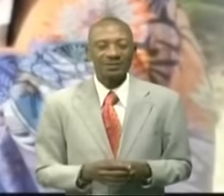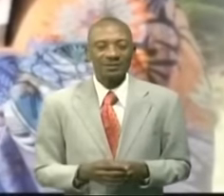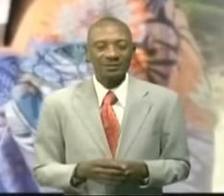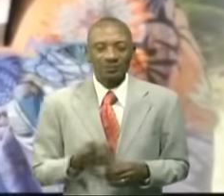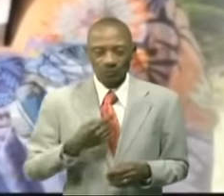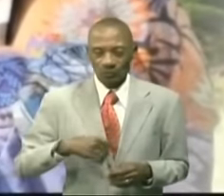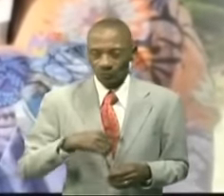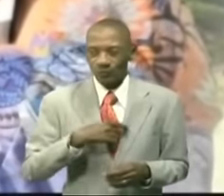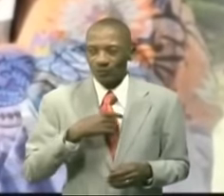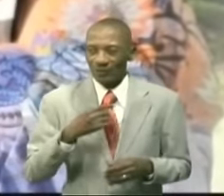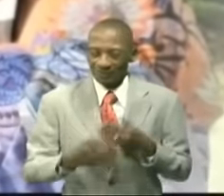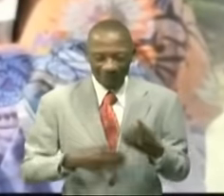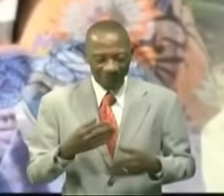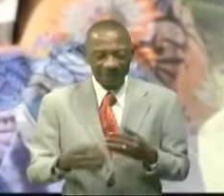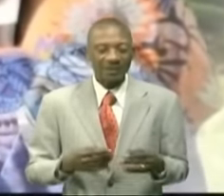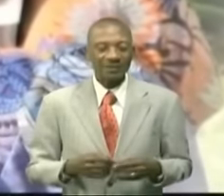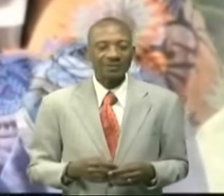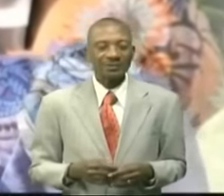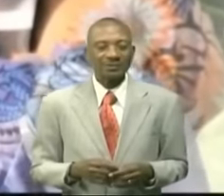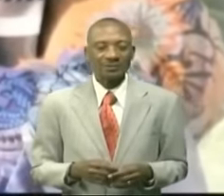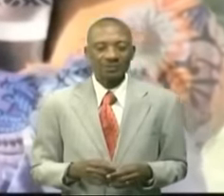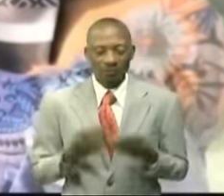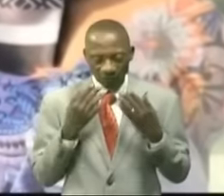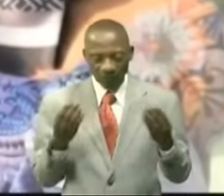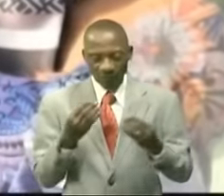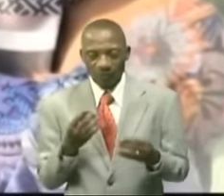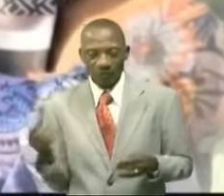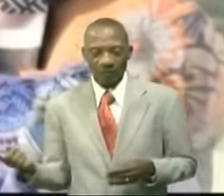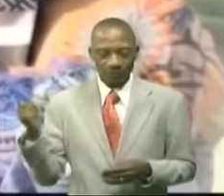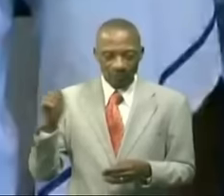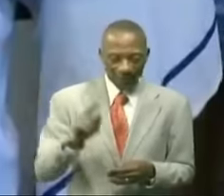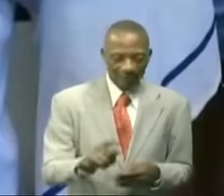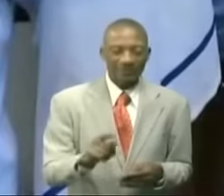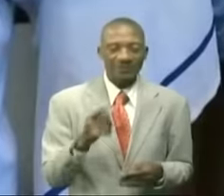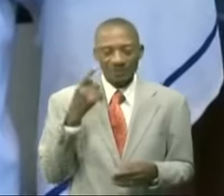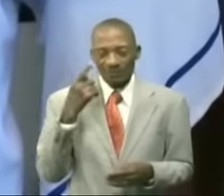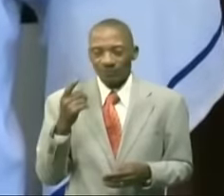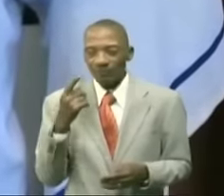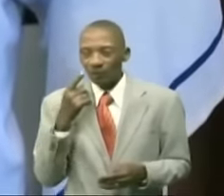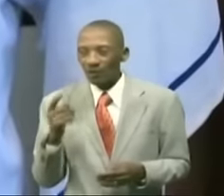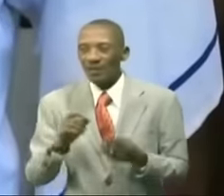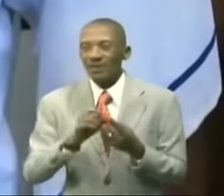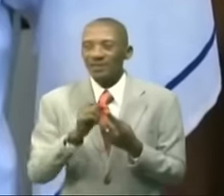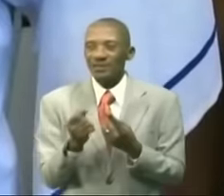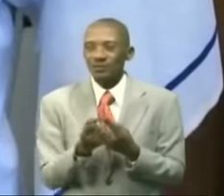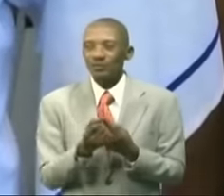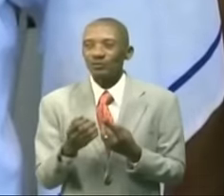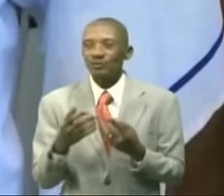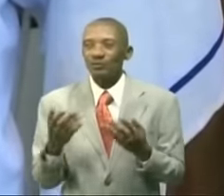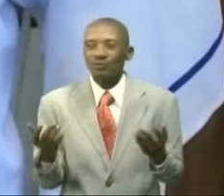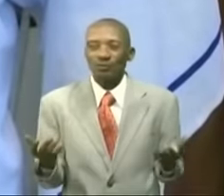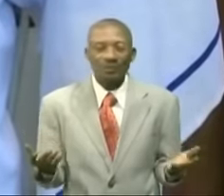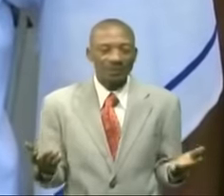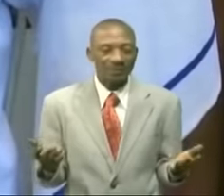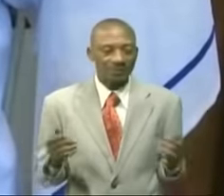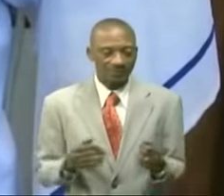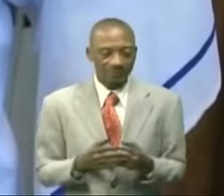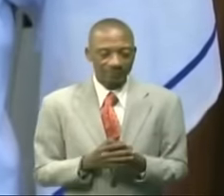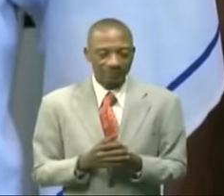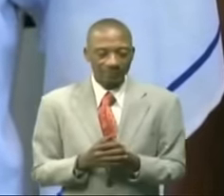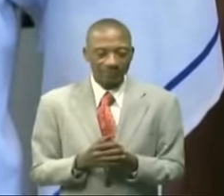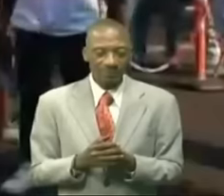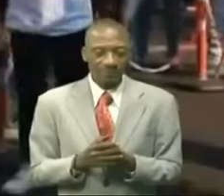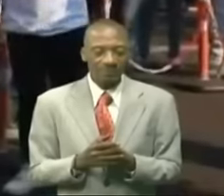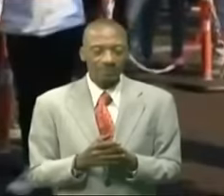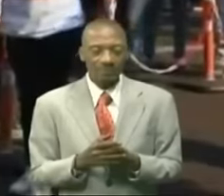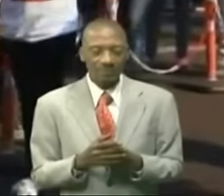nous sommes là. Bientôt, ils vont regagner leur place. Sur l'étiquette de l'assistance venue l'accueillir également, on